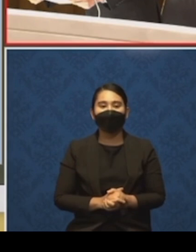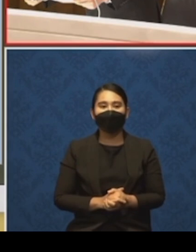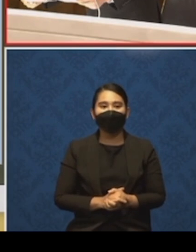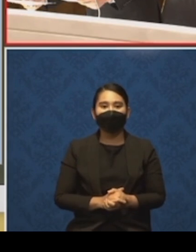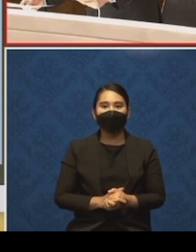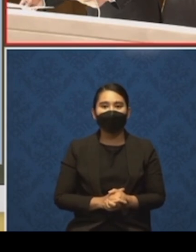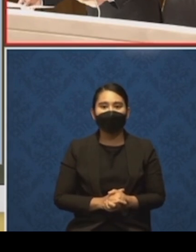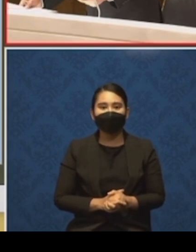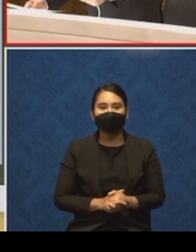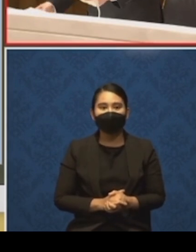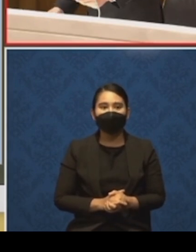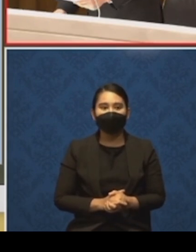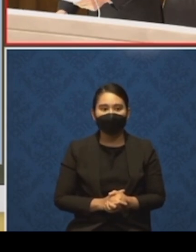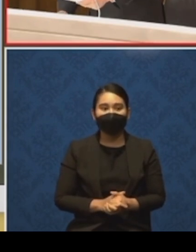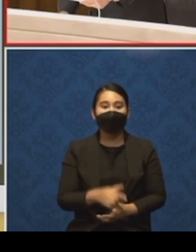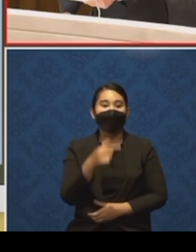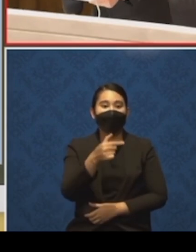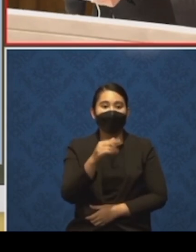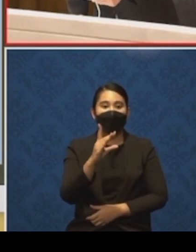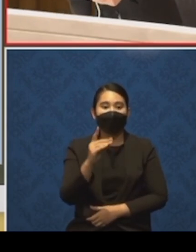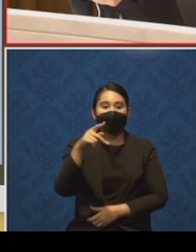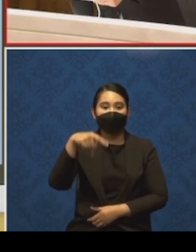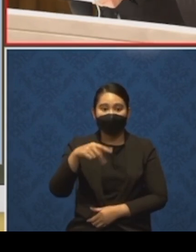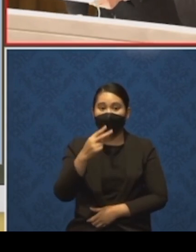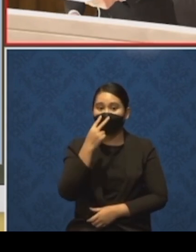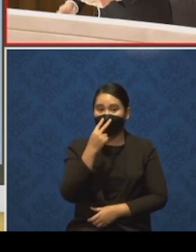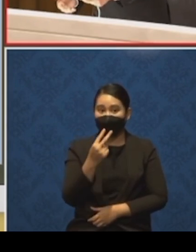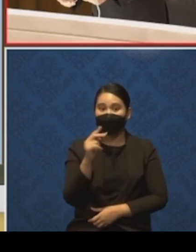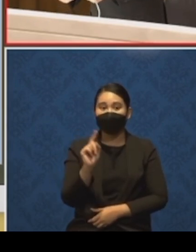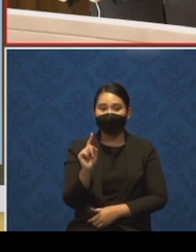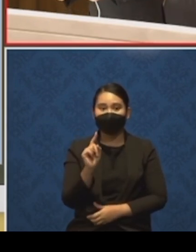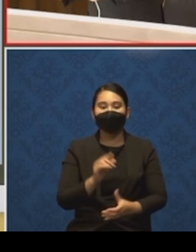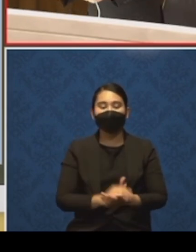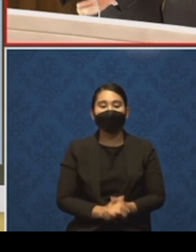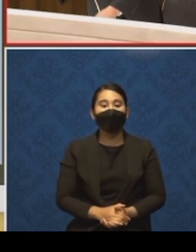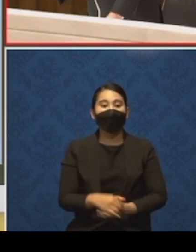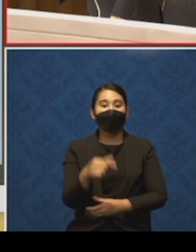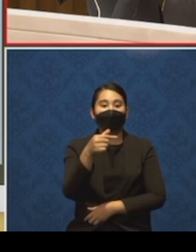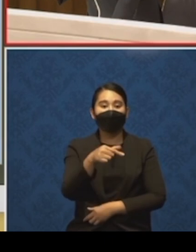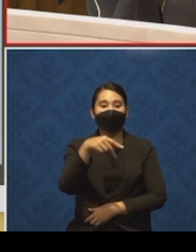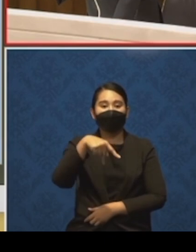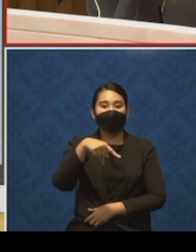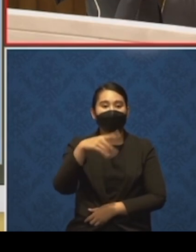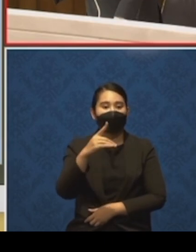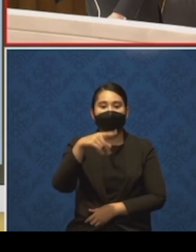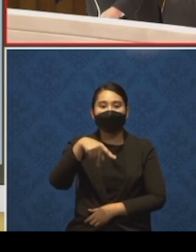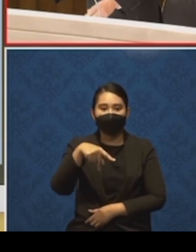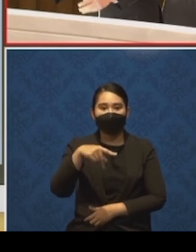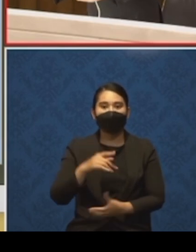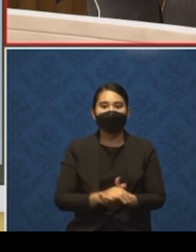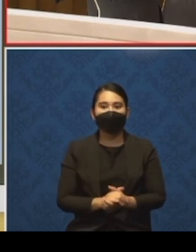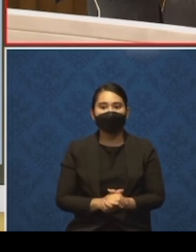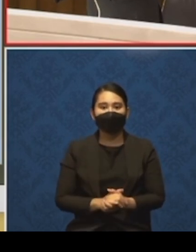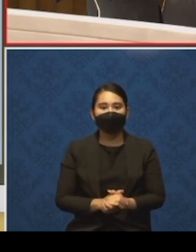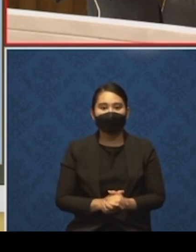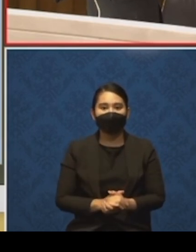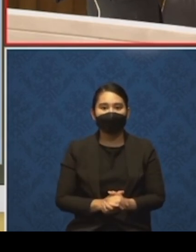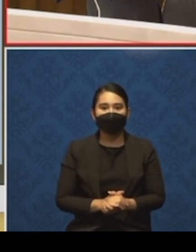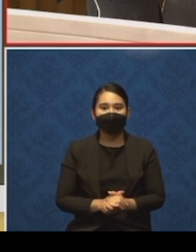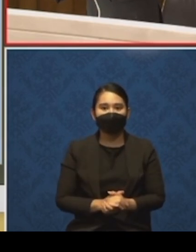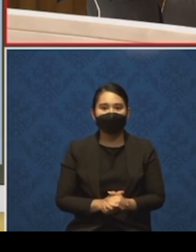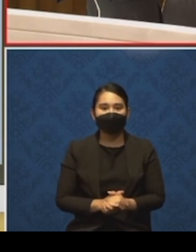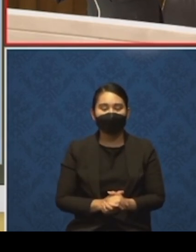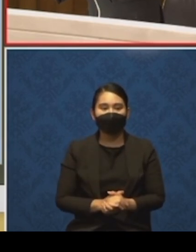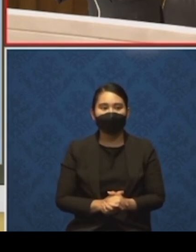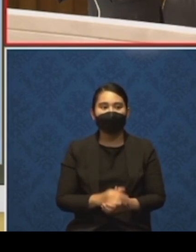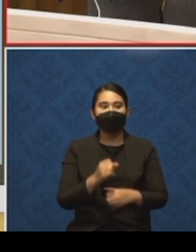เป็นสัดส่วนต่อ GDP ก็จะเห็นได้ว่าใน GDP เฉลี่ยนั้นตั้งปี